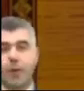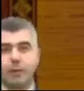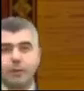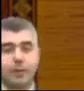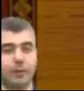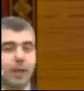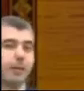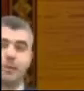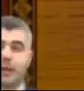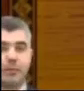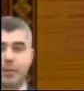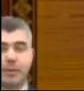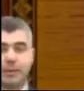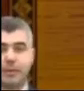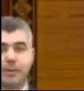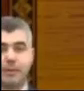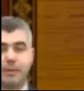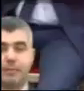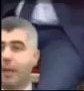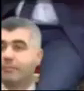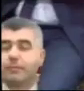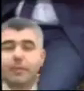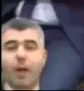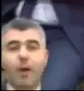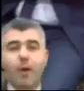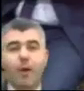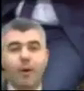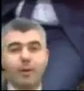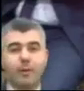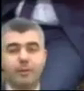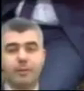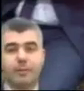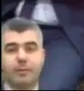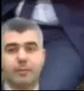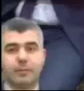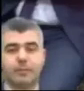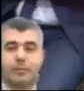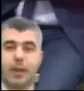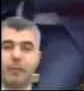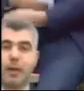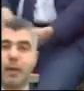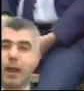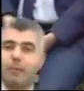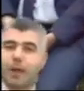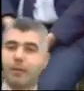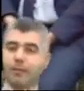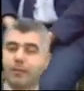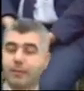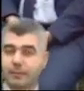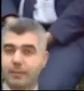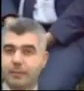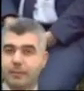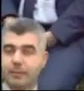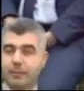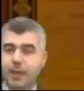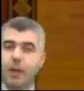في عام 2022. نعم، إن لاعبيكم يشكلون